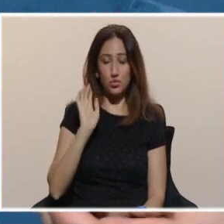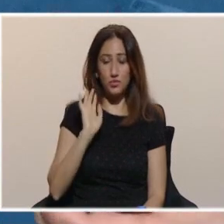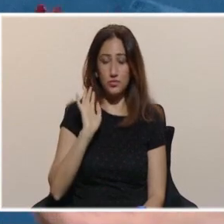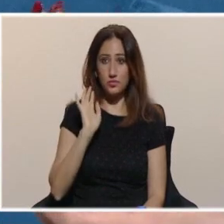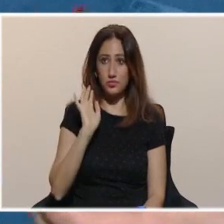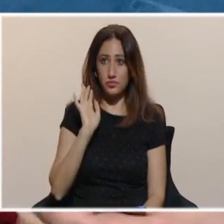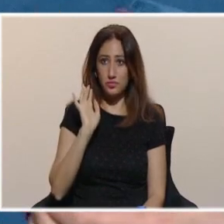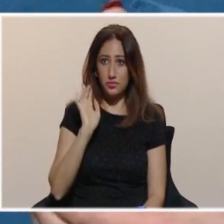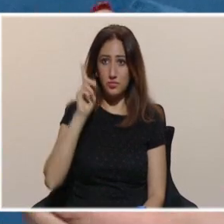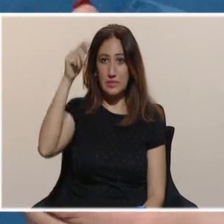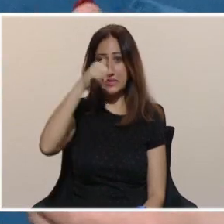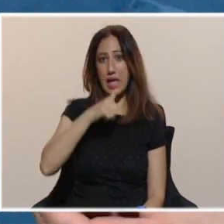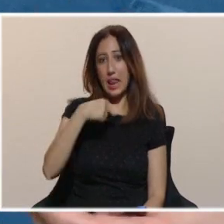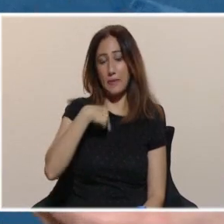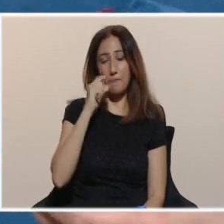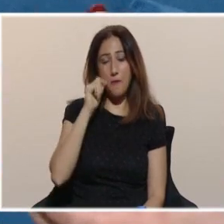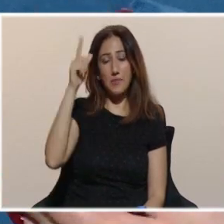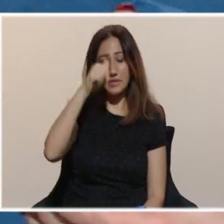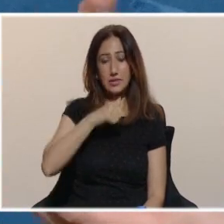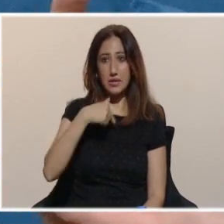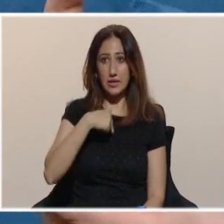هو زعلان مني. ليه؟